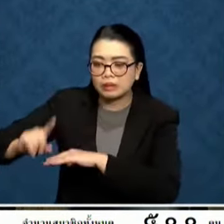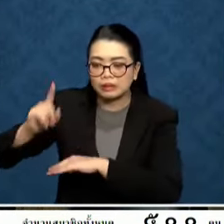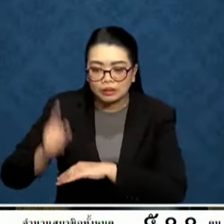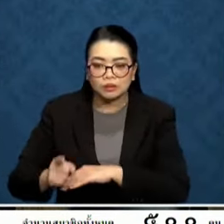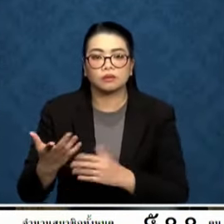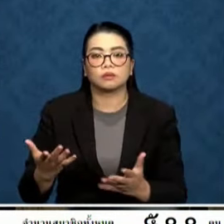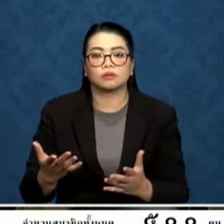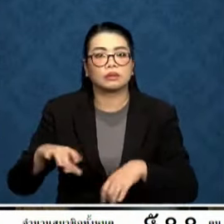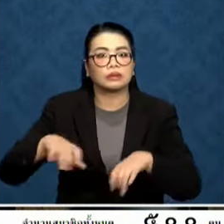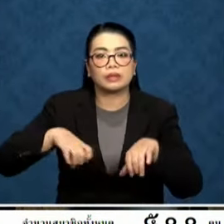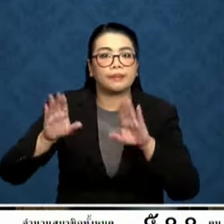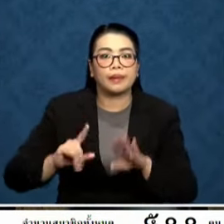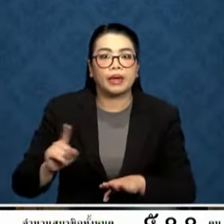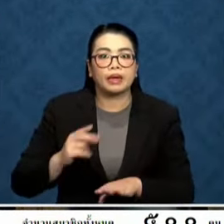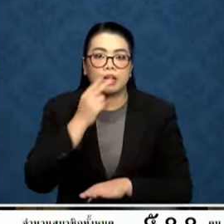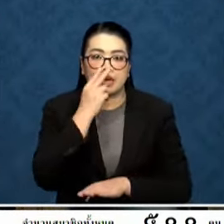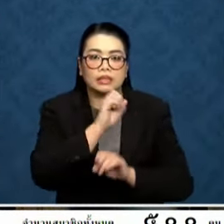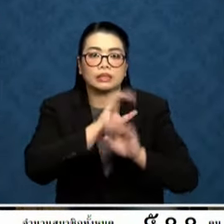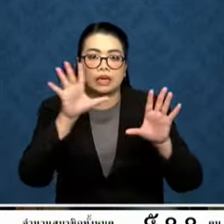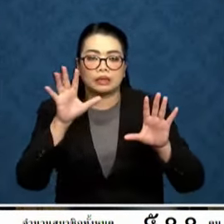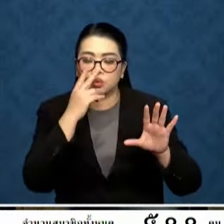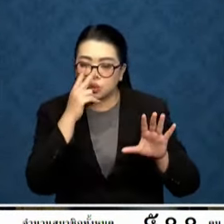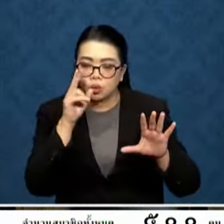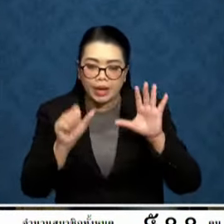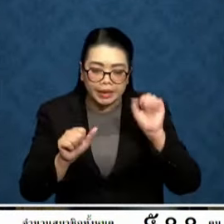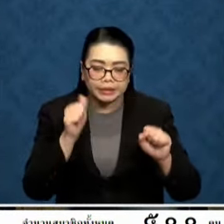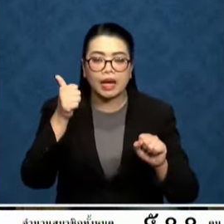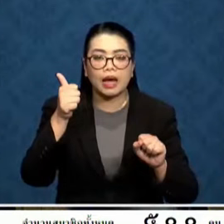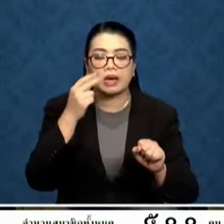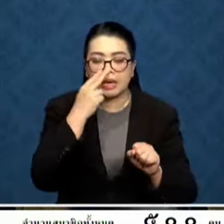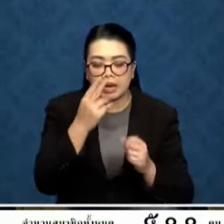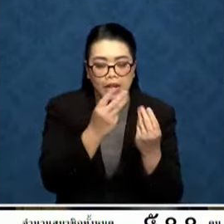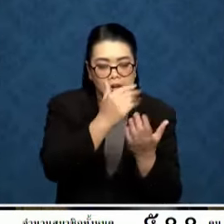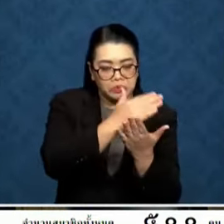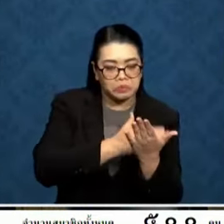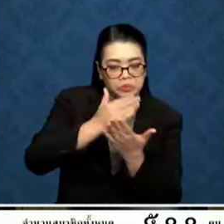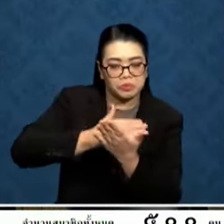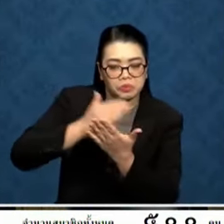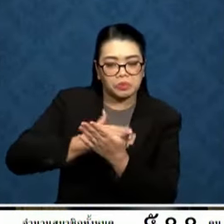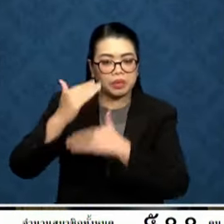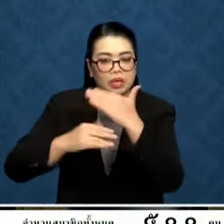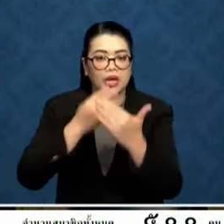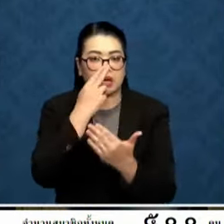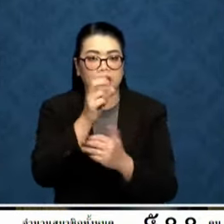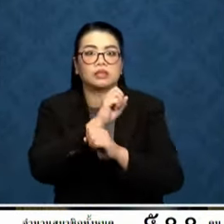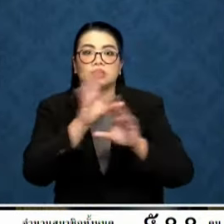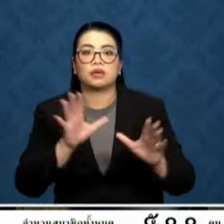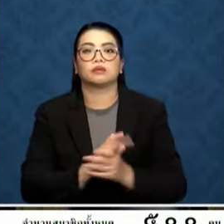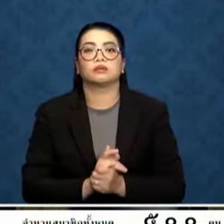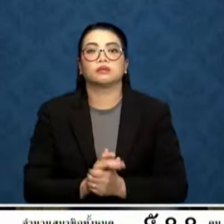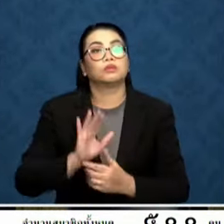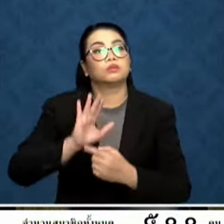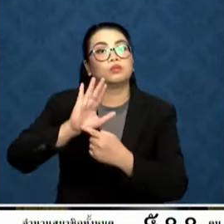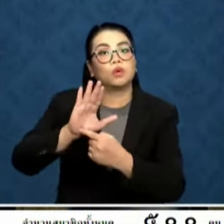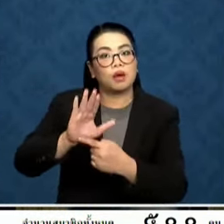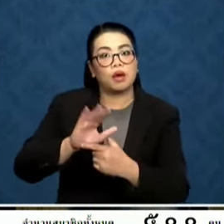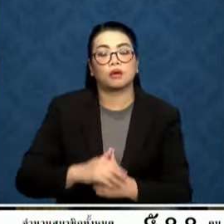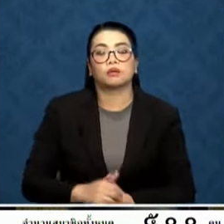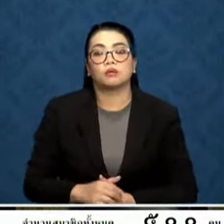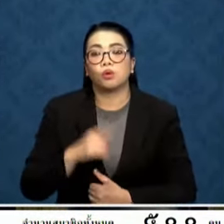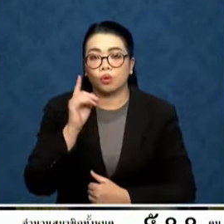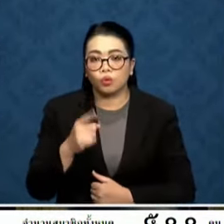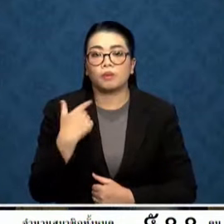งบประมาณแบบไหนครับที่เป็นรูปธรรมจับต้องได้อยู่ในรายละเอียดครับเช่นมันก็ควร